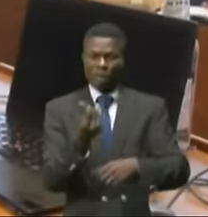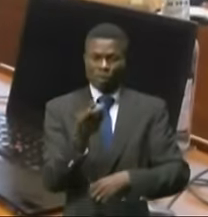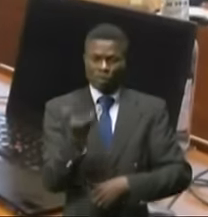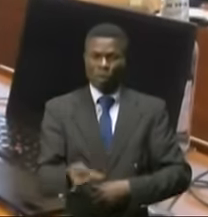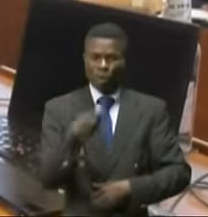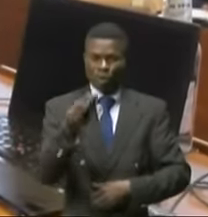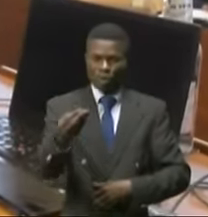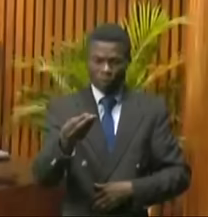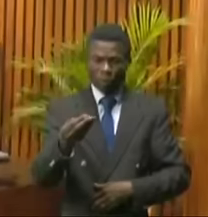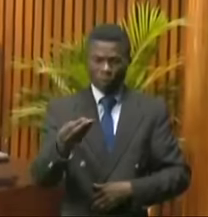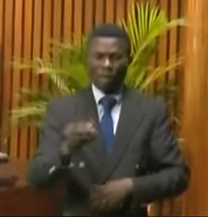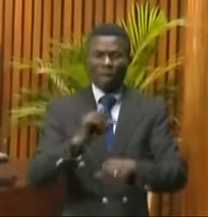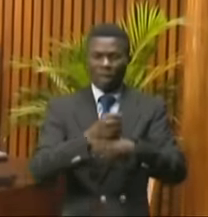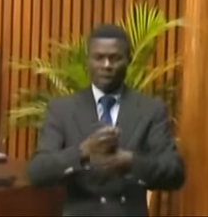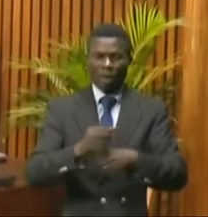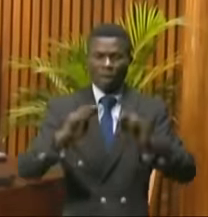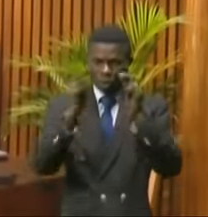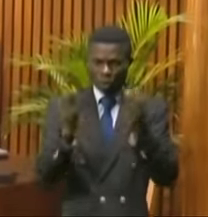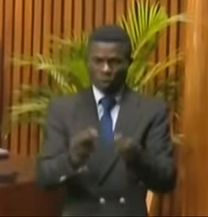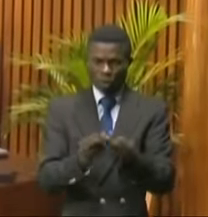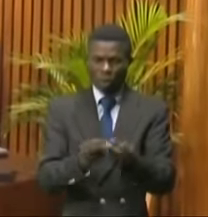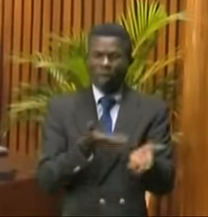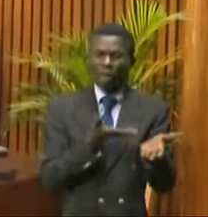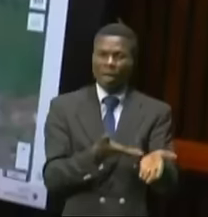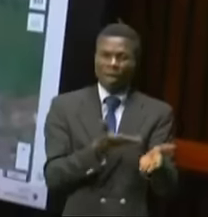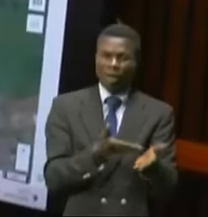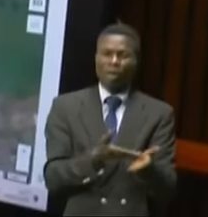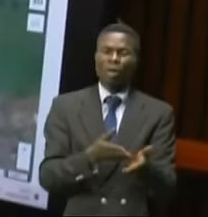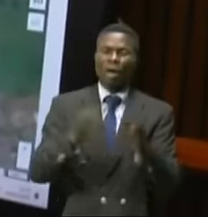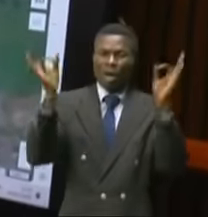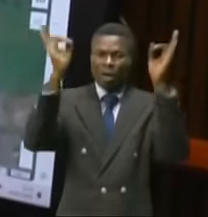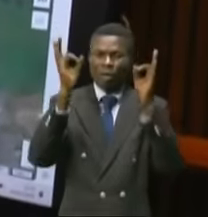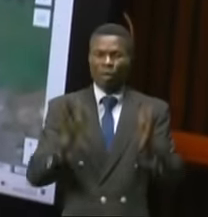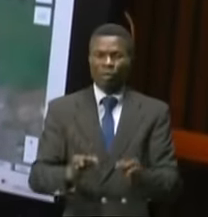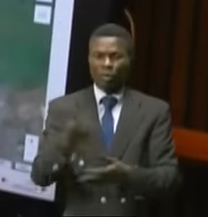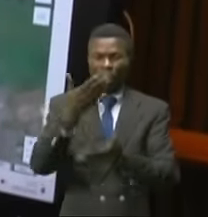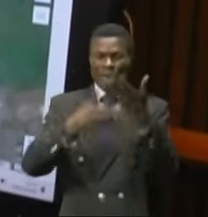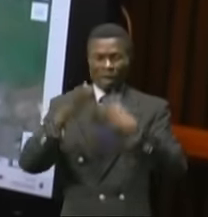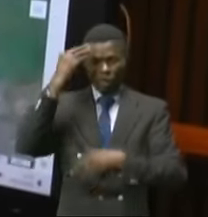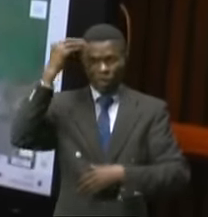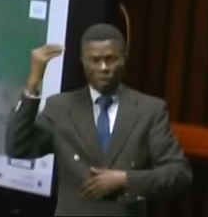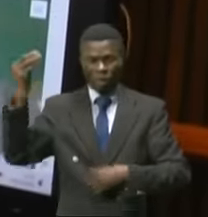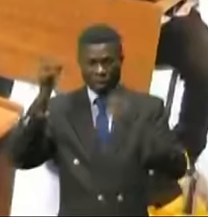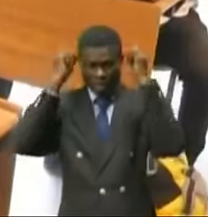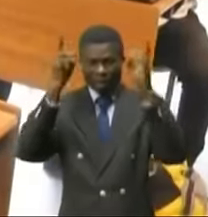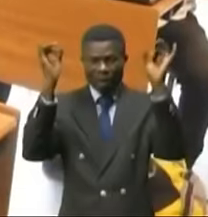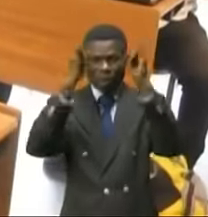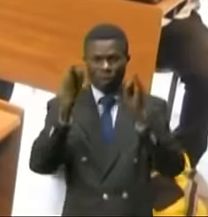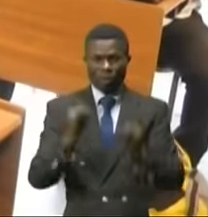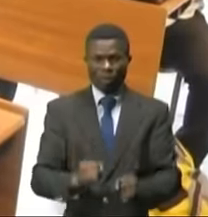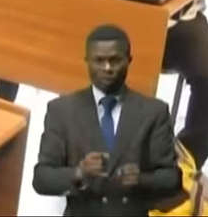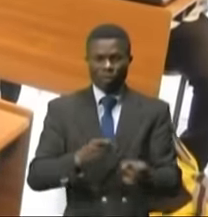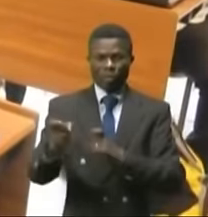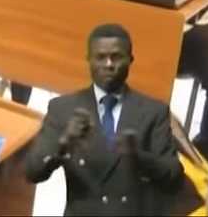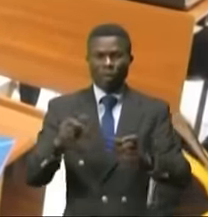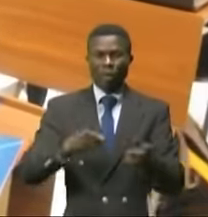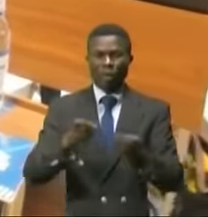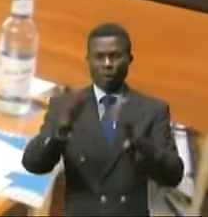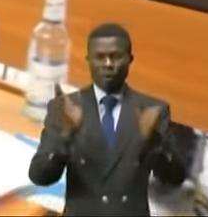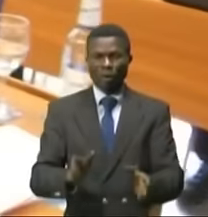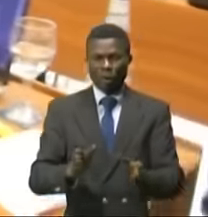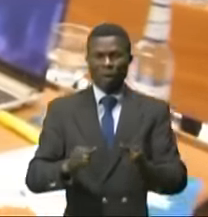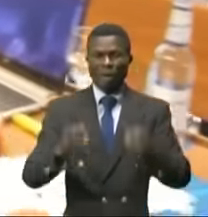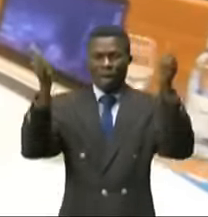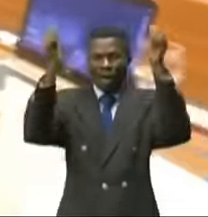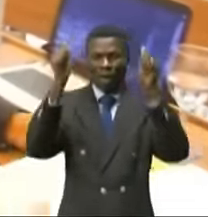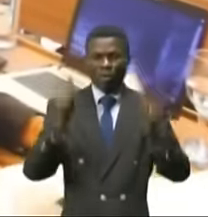Lab entend créer une plateforme qui servira de forum pour l'échange des ressources éducatives numérique, la gestion et la gouvernance des villes